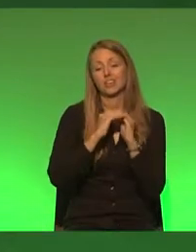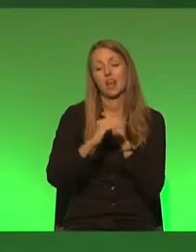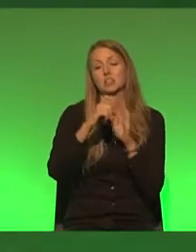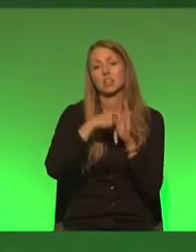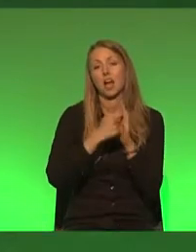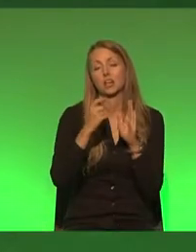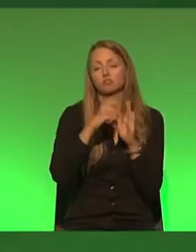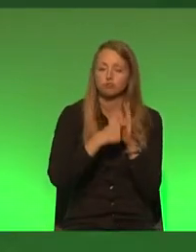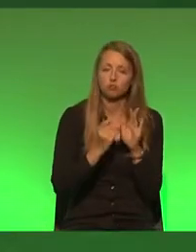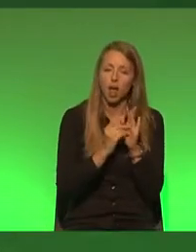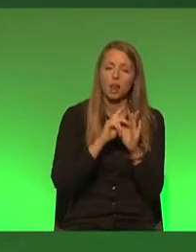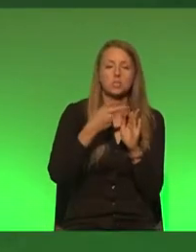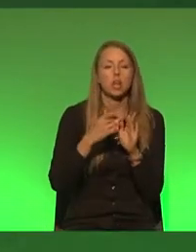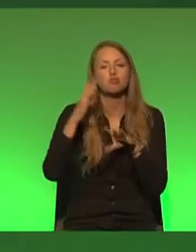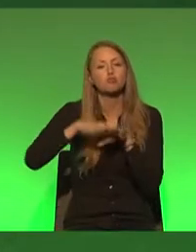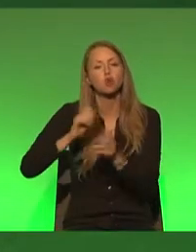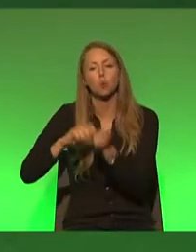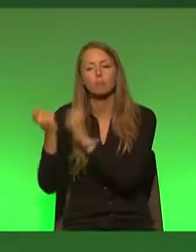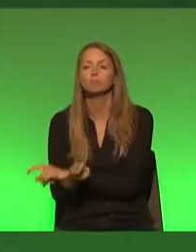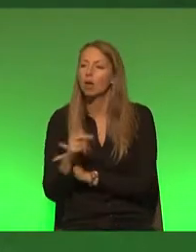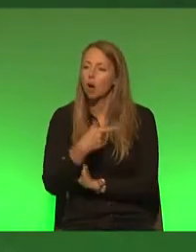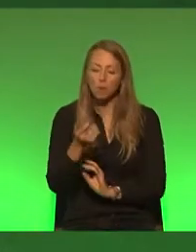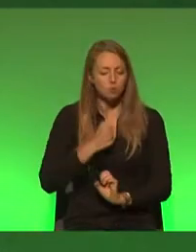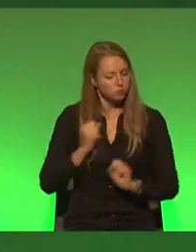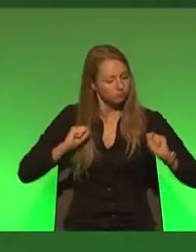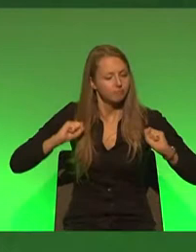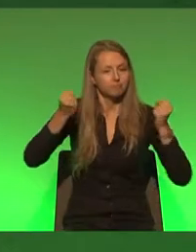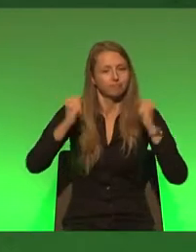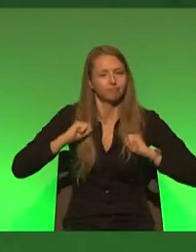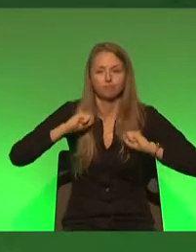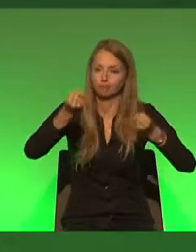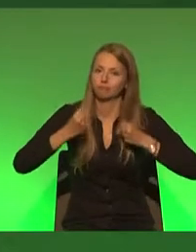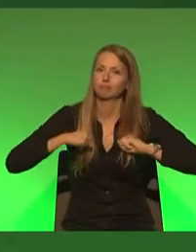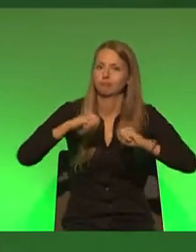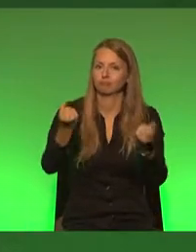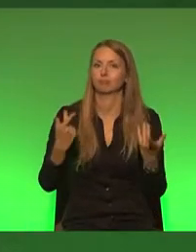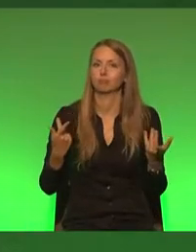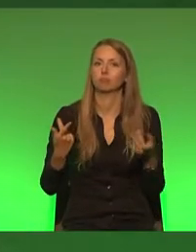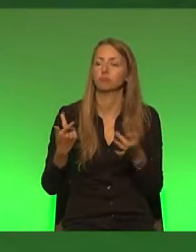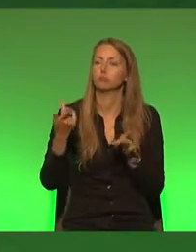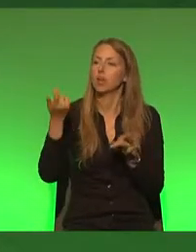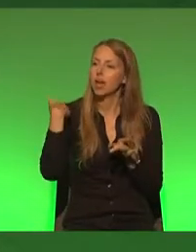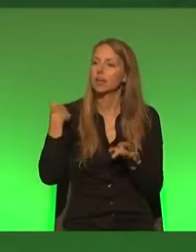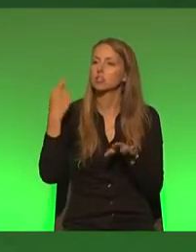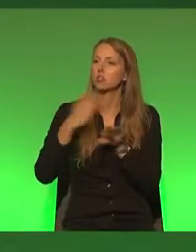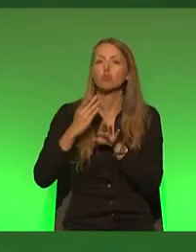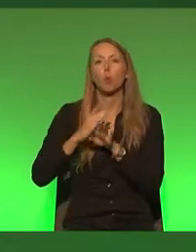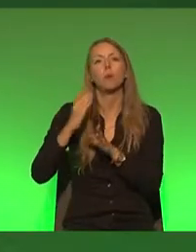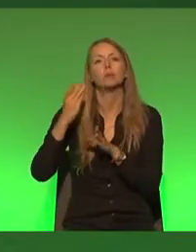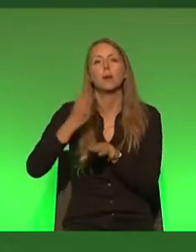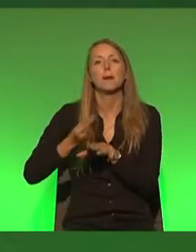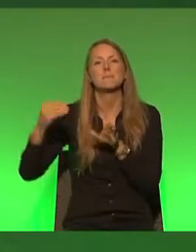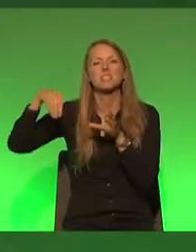nur strukturelle Reformen zu machen, sondern engagiert und mutig das weiterzugeben, was wir gestern völlig richtigerweise mit dem Beteiligungsantrag beschlossen